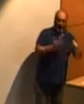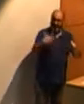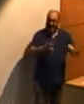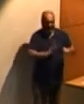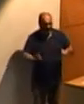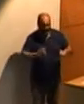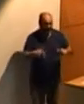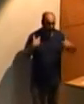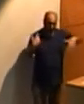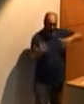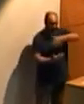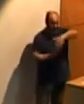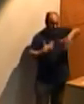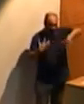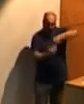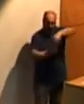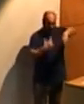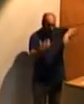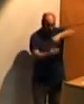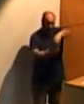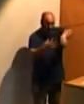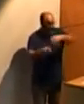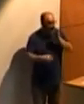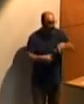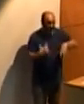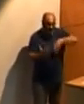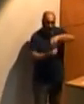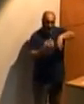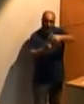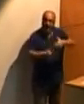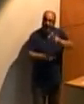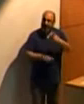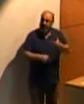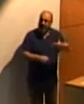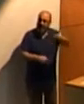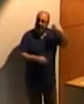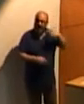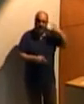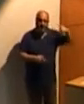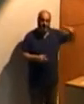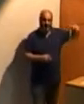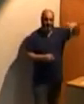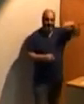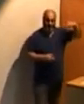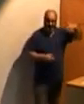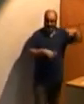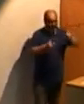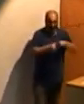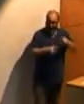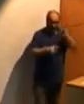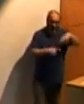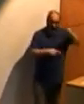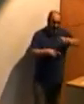n'ya pas de mort il n'ya que du mélange de matières d'extrême intéressant car l'afrique depuis longtemps vis-à-vis des mythes et s'est développée aussi une philosophie